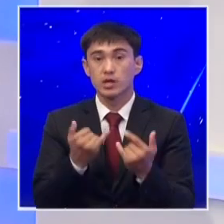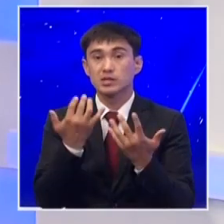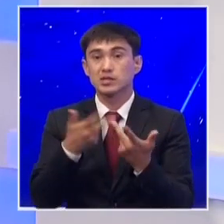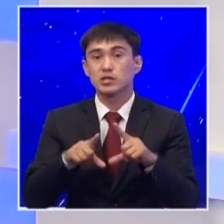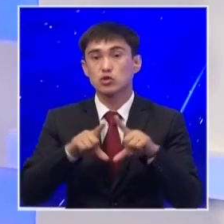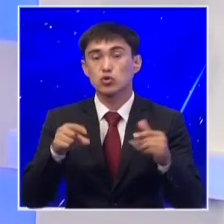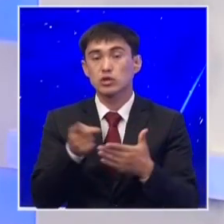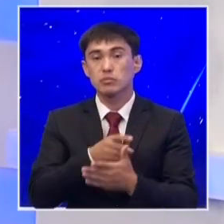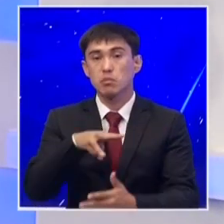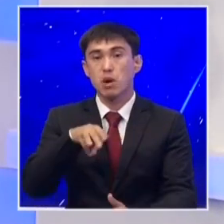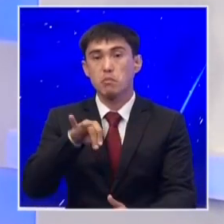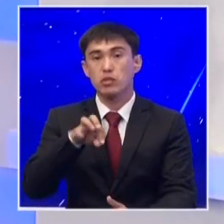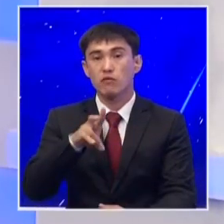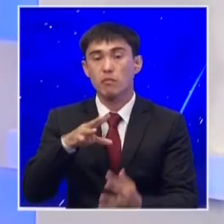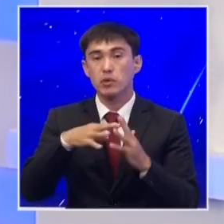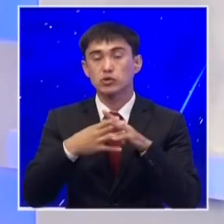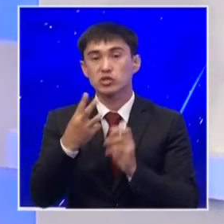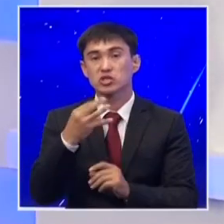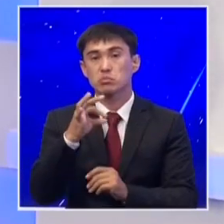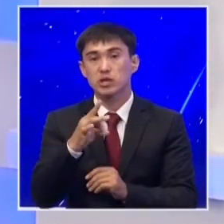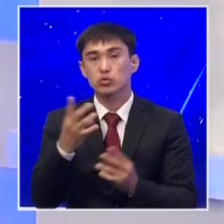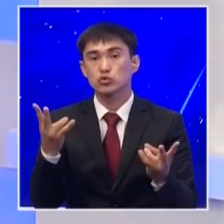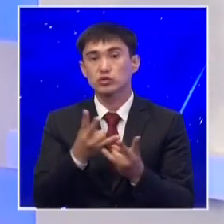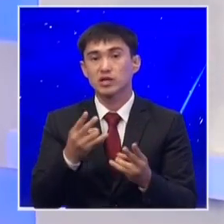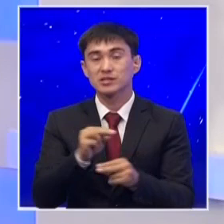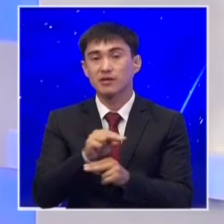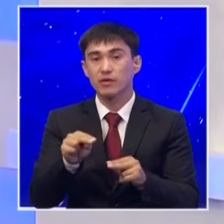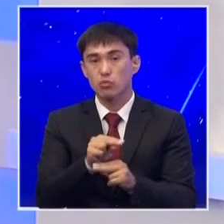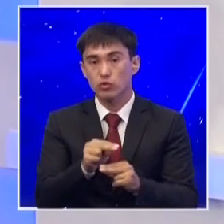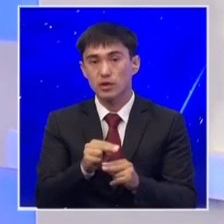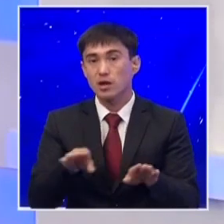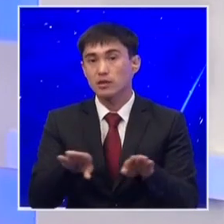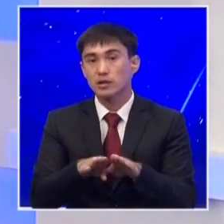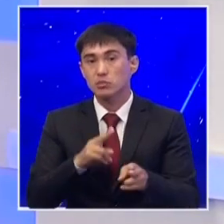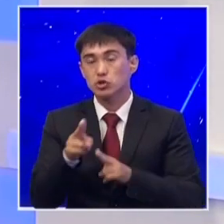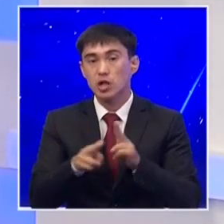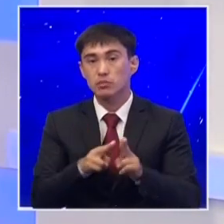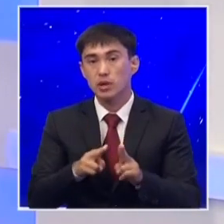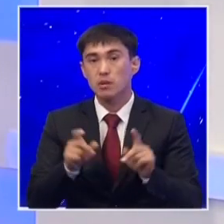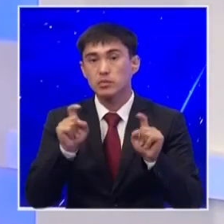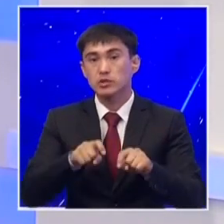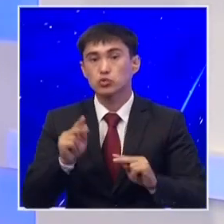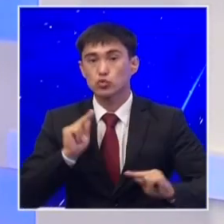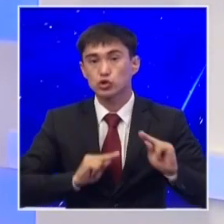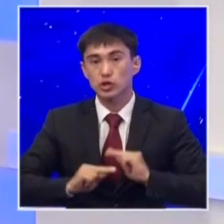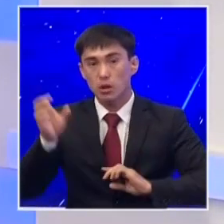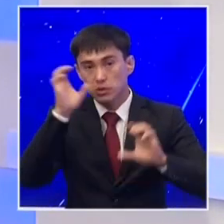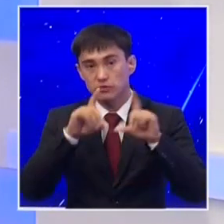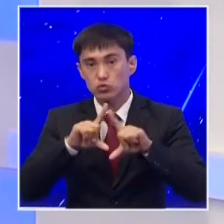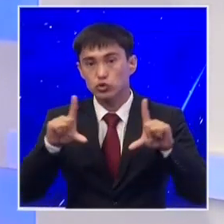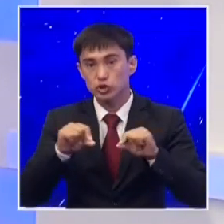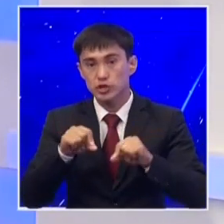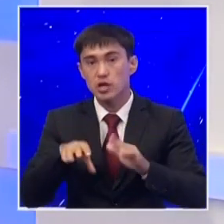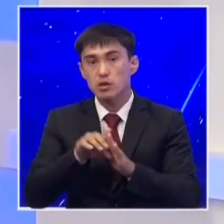Средняя школа имени Маншук-Мамедова в поселке Шимыр нуждается в капитальном ремонте. С такими жалобами обратились учителя